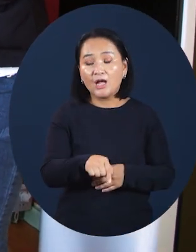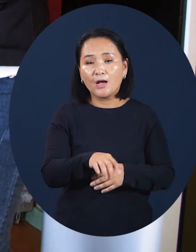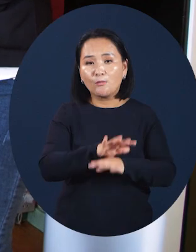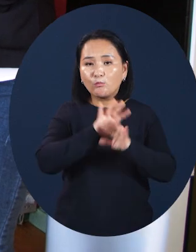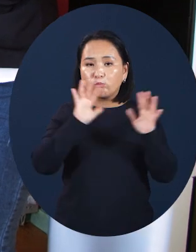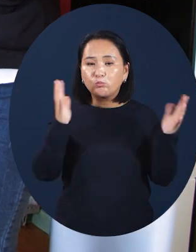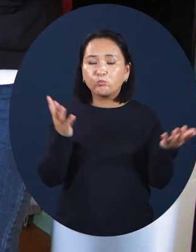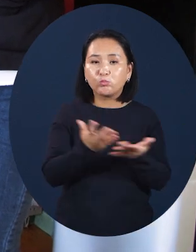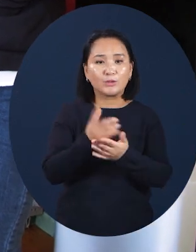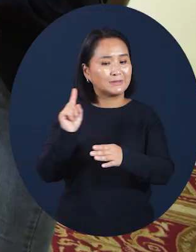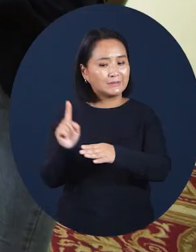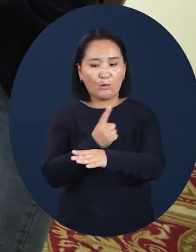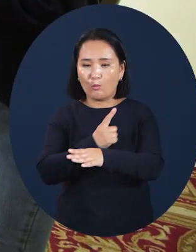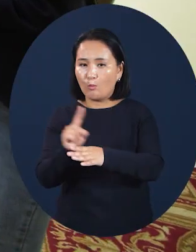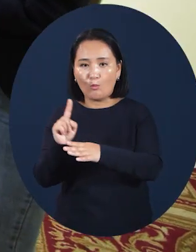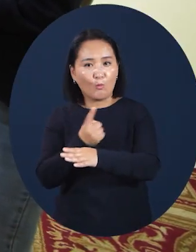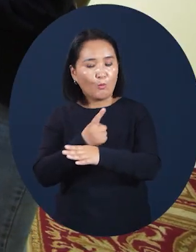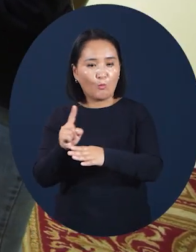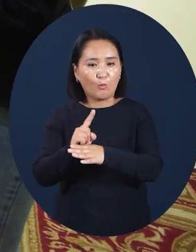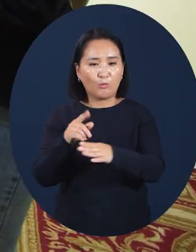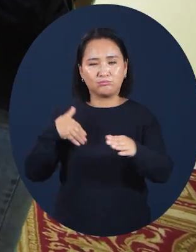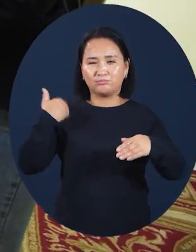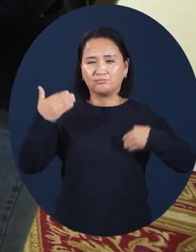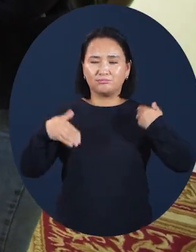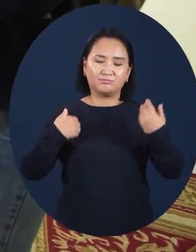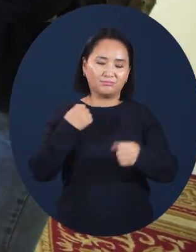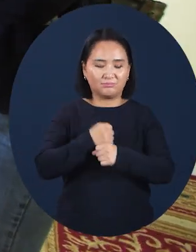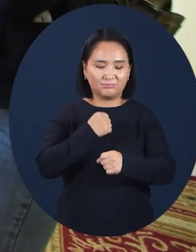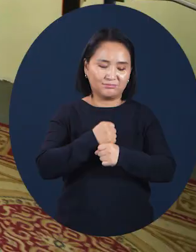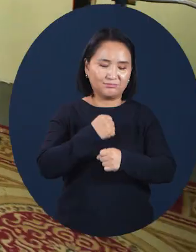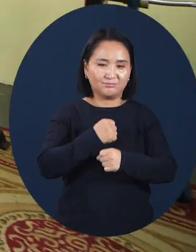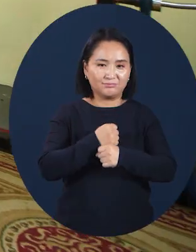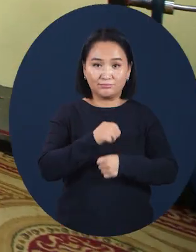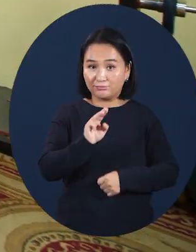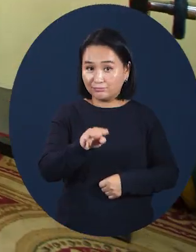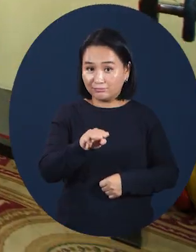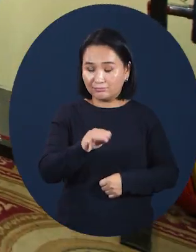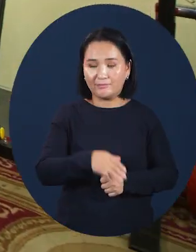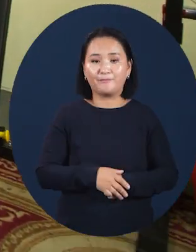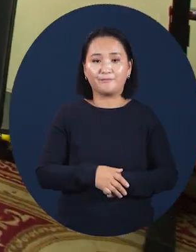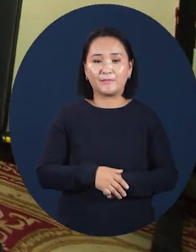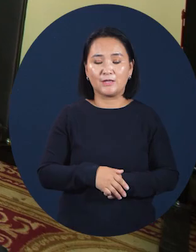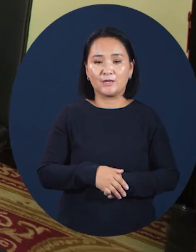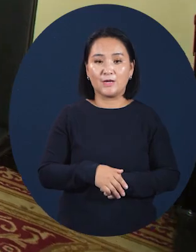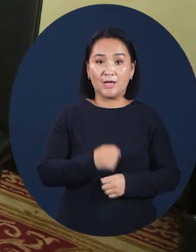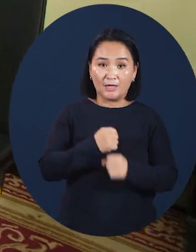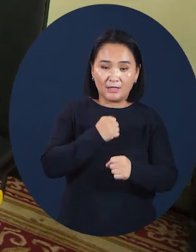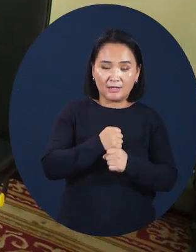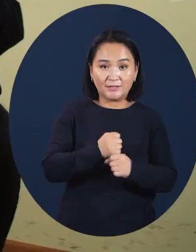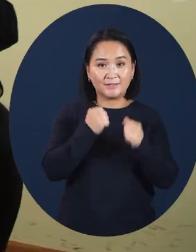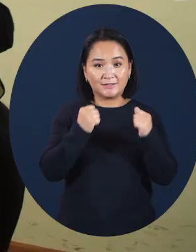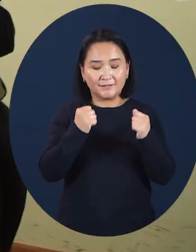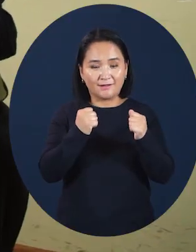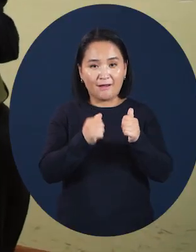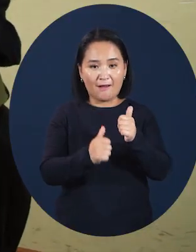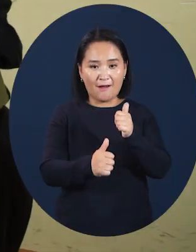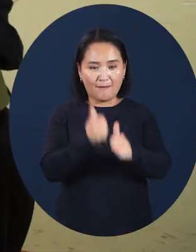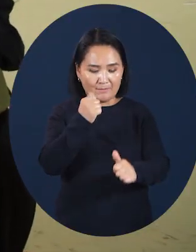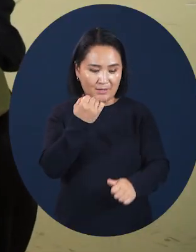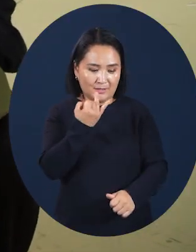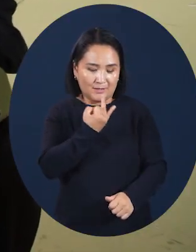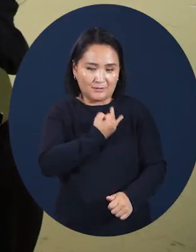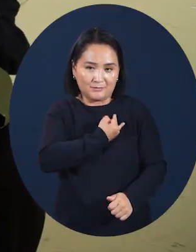бүр завгүй хэрнээ баяр хөөртэй хөдөлмөрлөдөг. Хөдөлмөрлөдөг, хичээдэг учраас амжилтанд хүрнээгийн хитгэл